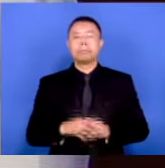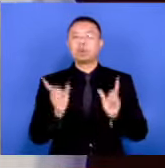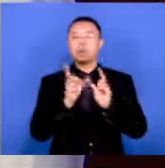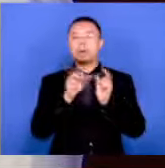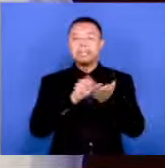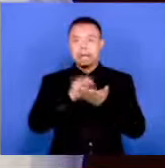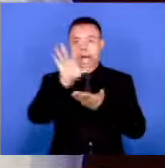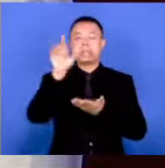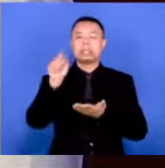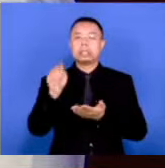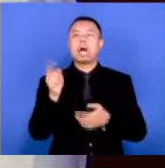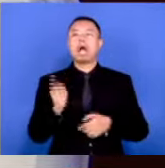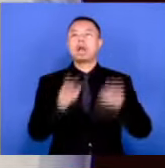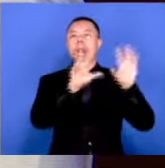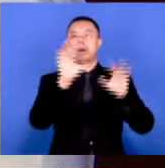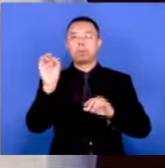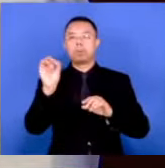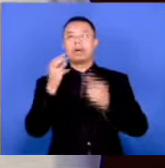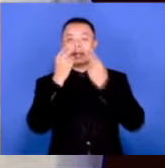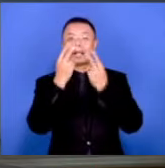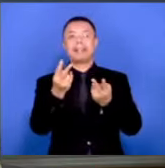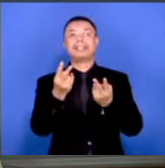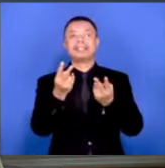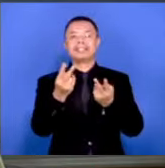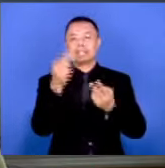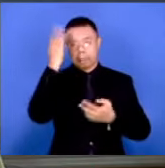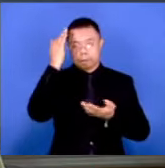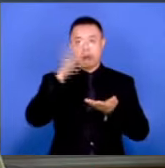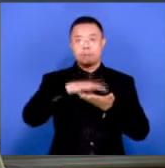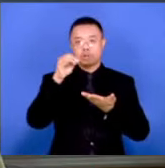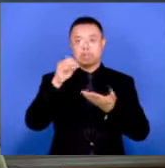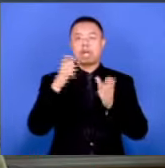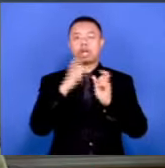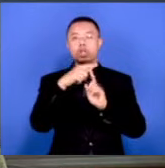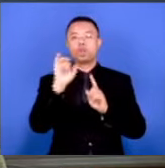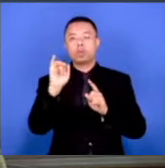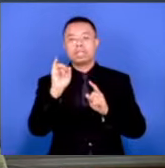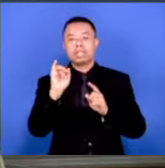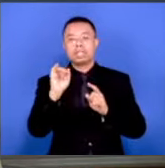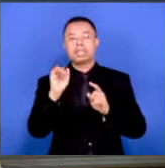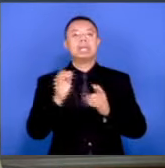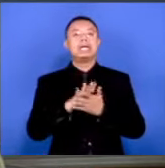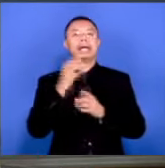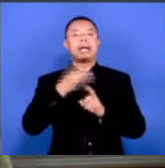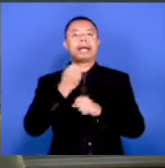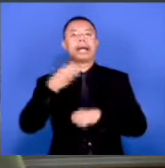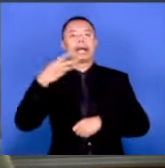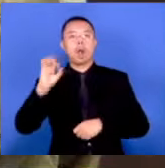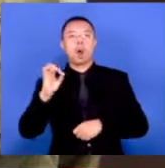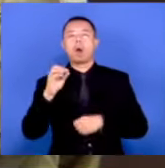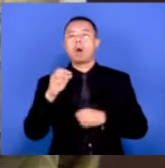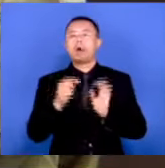Webinar ini dihadiri sekitar 80 peserta. Kepala Pusat Studi Geobranding Universitas Bakri, Eli Jamilah